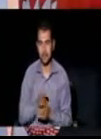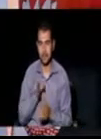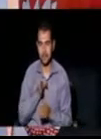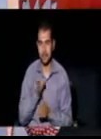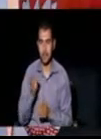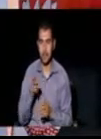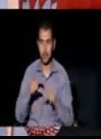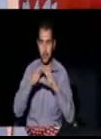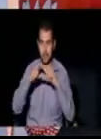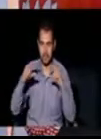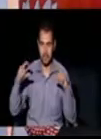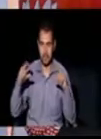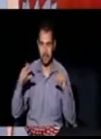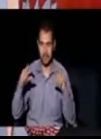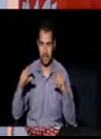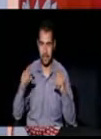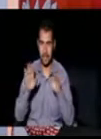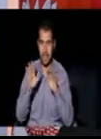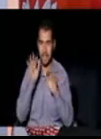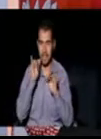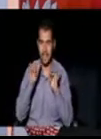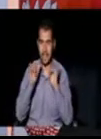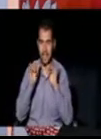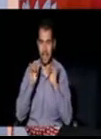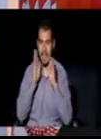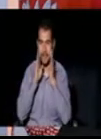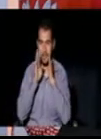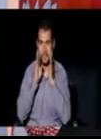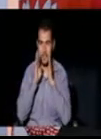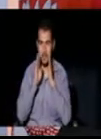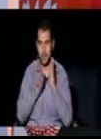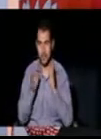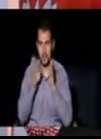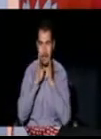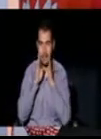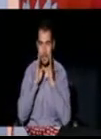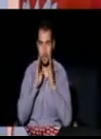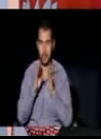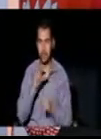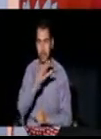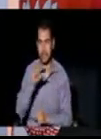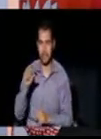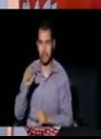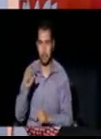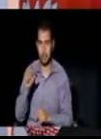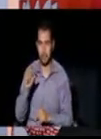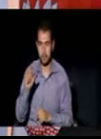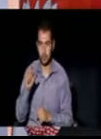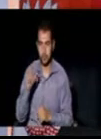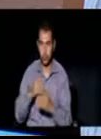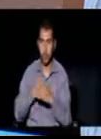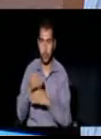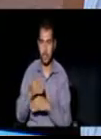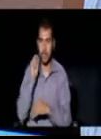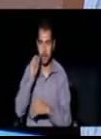بتاعت ايدي بتتكلم، وان شاء الله هيبقى فيه كورسات على الفيسبوك. بعربي ولا انجلش؟ لا بالعربي. بالعربي. ايدي بتتكلم.